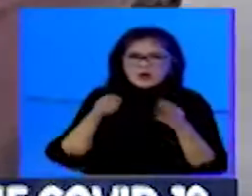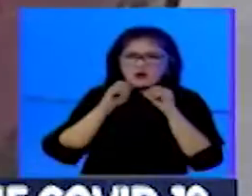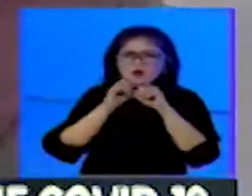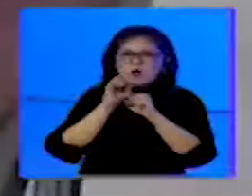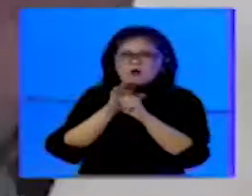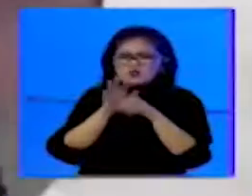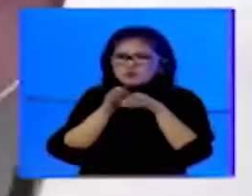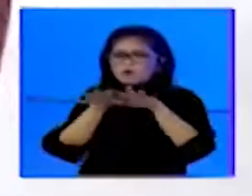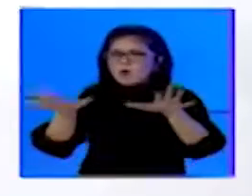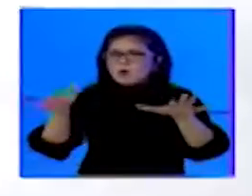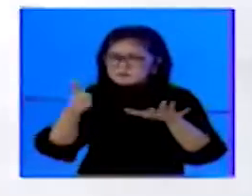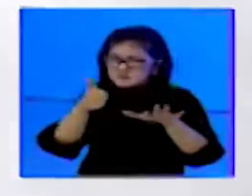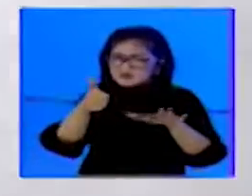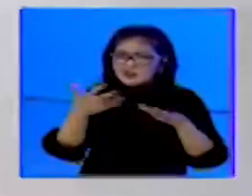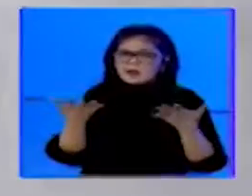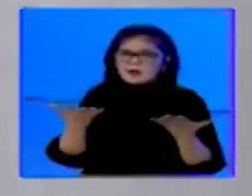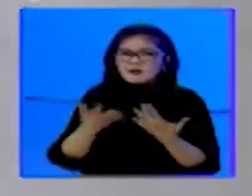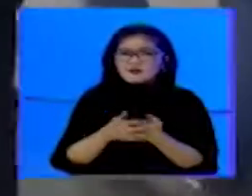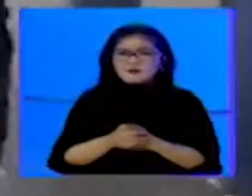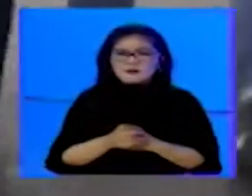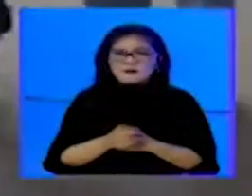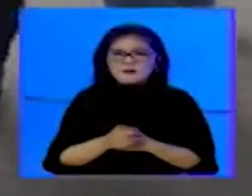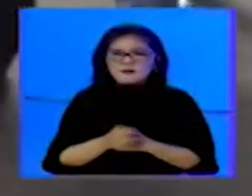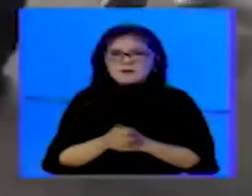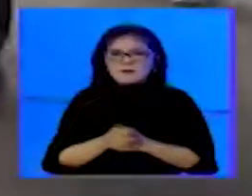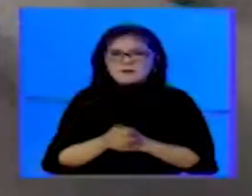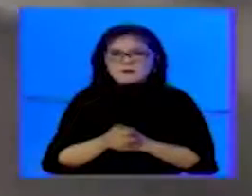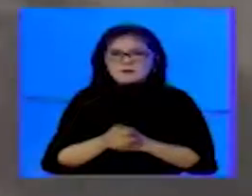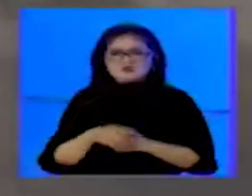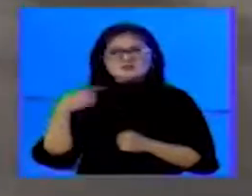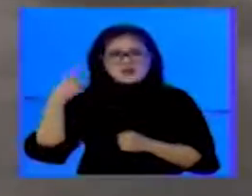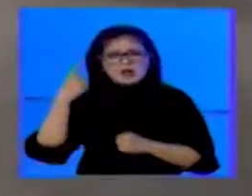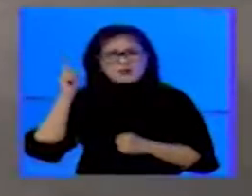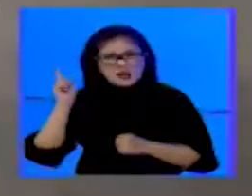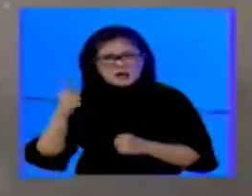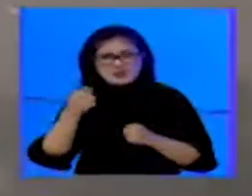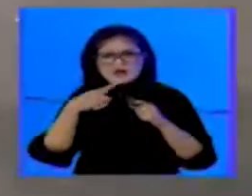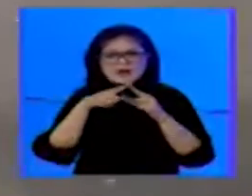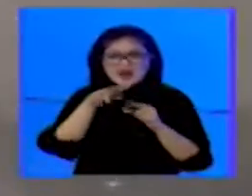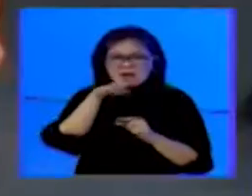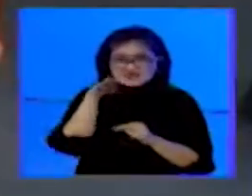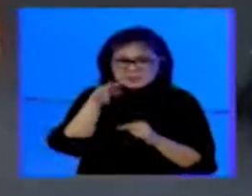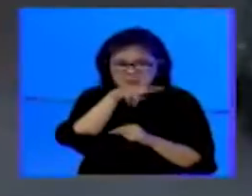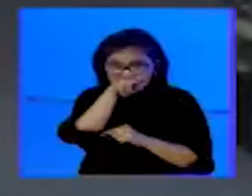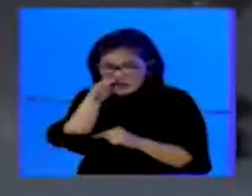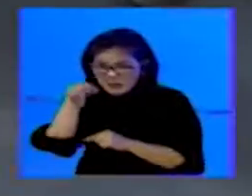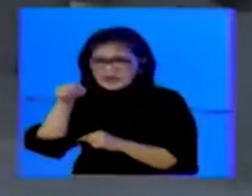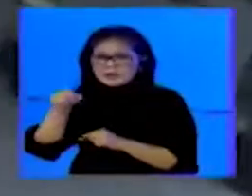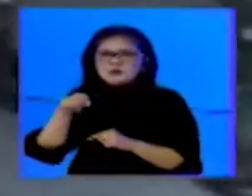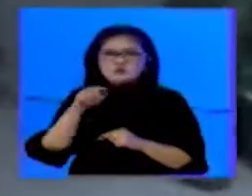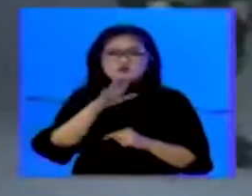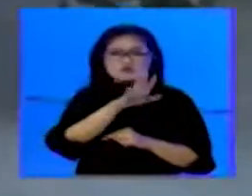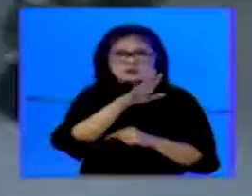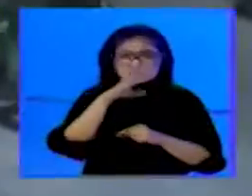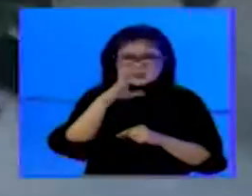untuk Meningkatkan kedisiplinan petugas akan melakukan razia serentak di 26/3 diceraikan Jawa